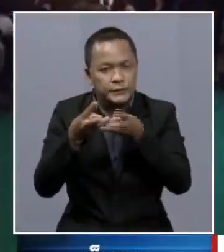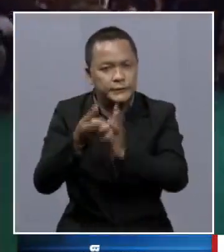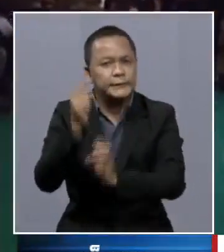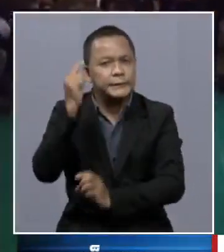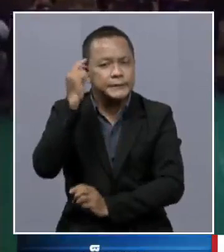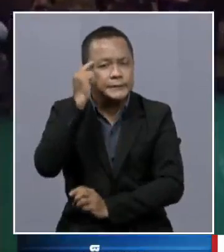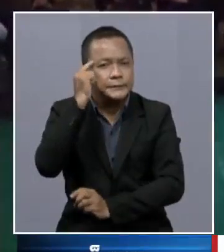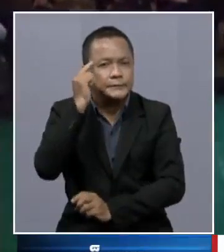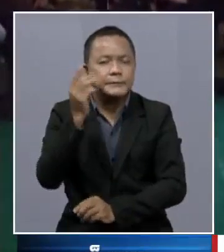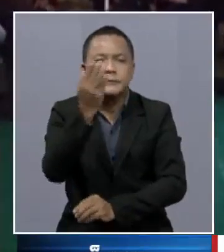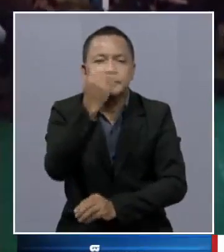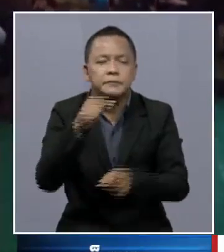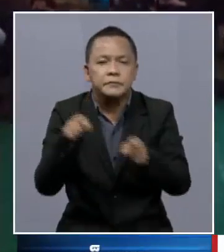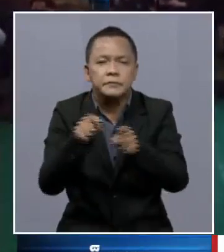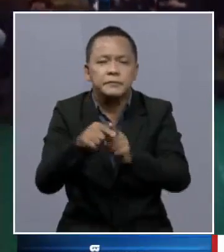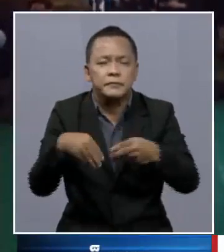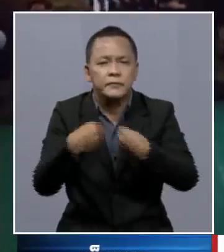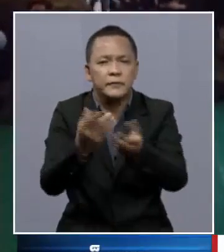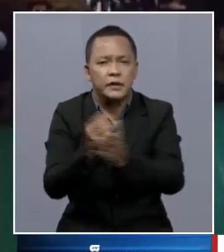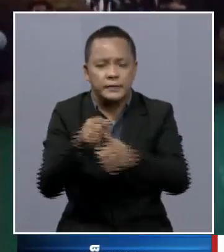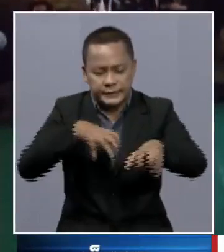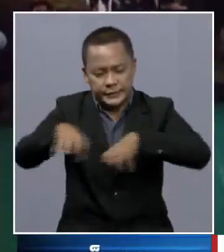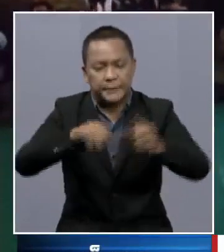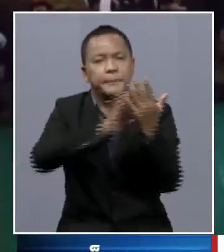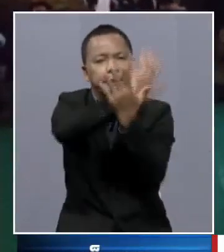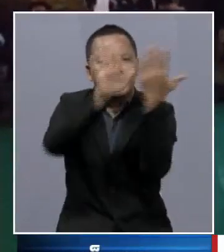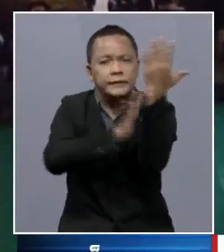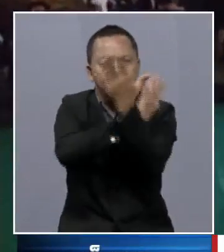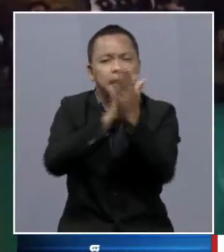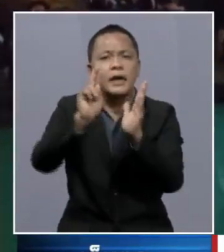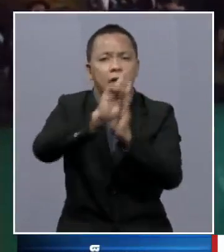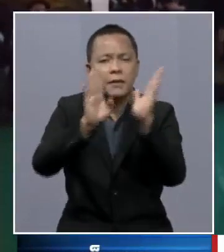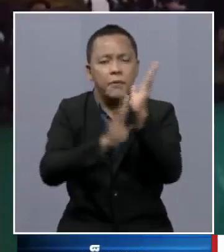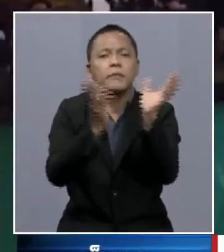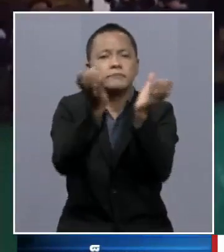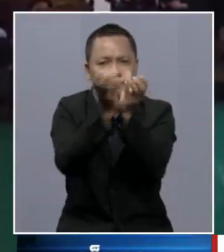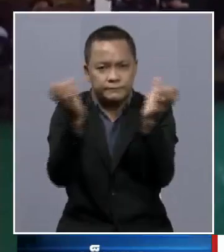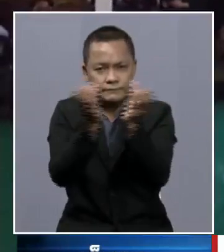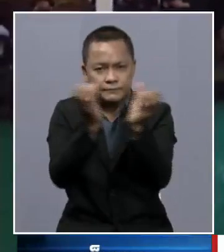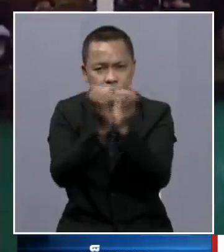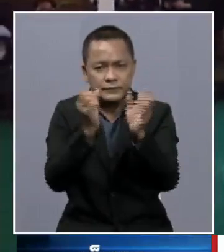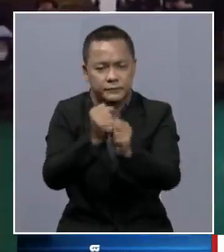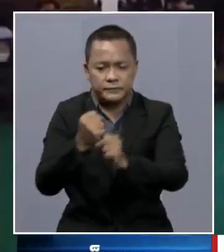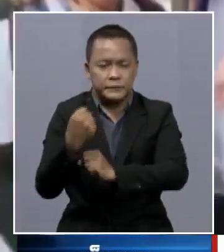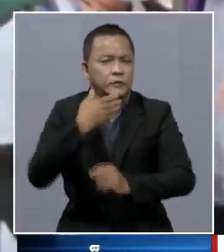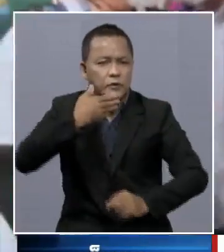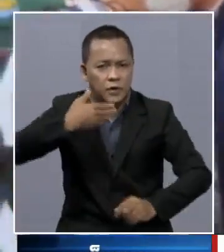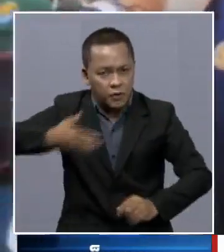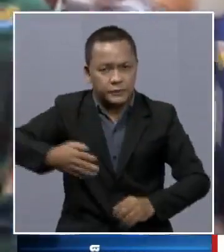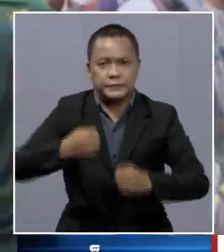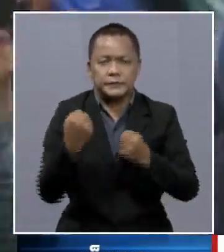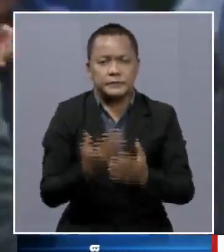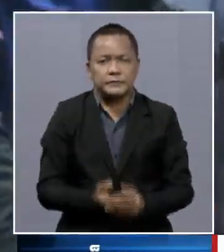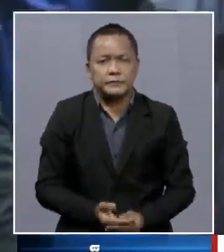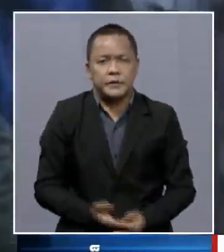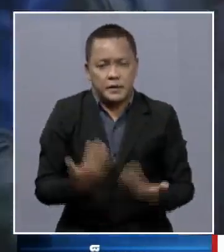อื่นไปไม่ได้นอกเหนือจากการบริหารประเทศในระบบประชาที่ประตัยอย่างมั่งคงและหนักแน